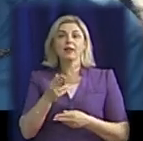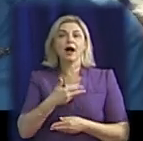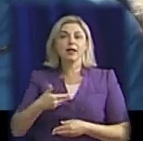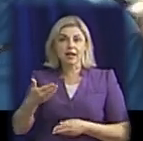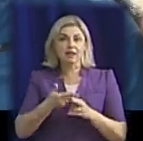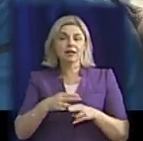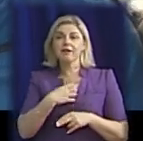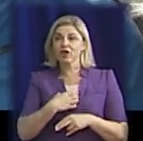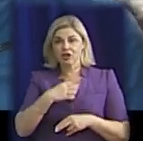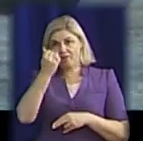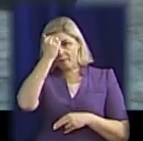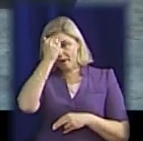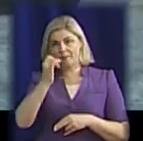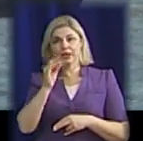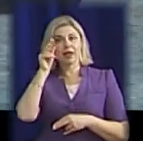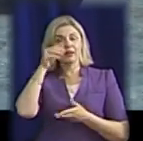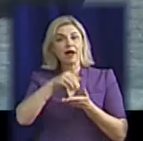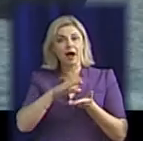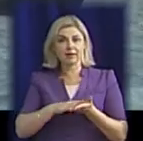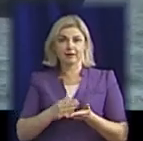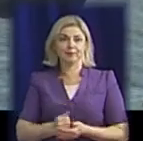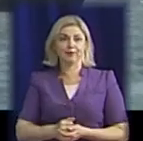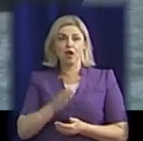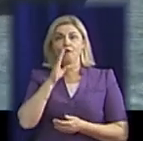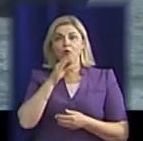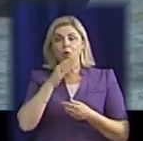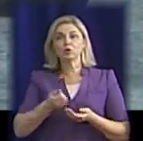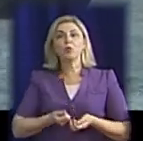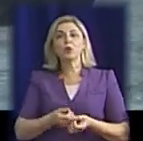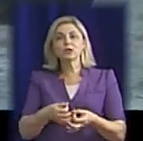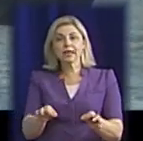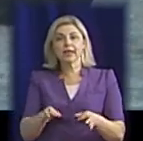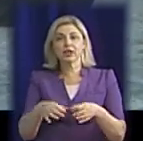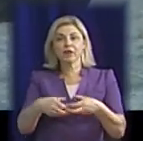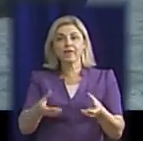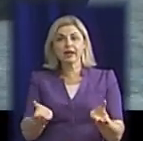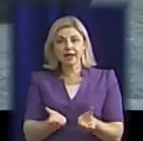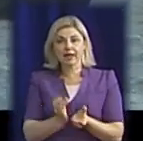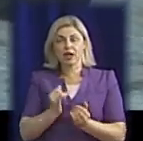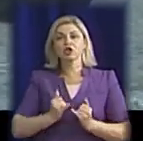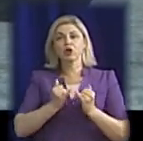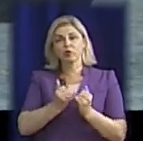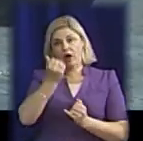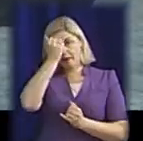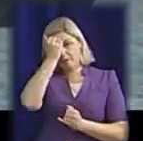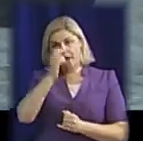яку ми шануємо. На воду опустили вінки та хвилиною мовчання вшанували загиблих.